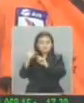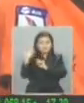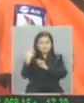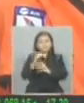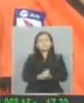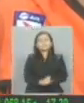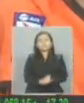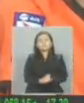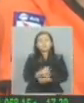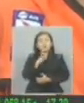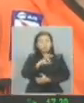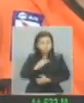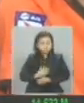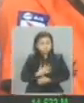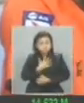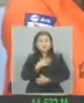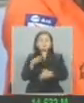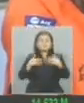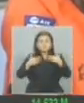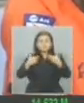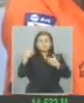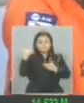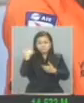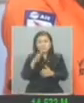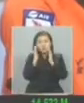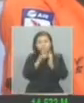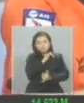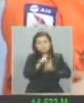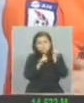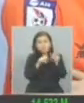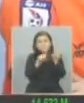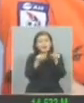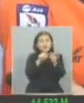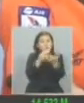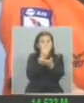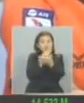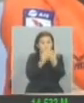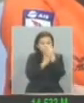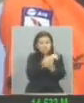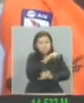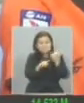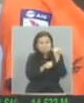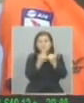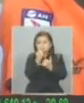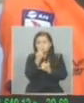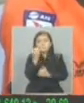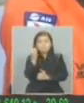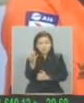ก็รู้สึกภาคภูมิใจแล้วก็สนุกมากเลยค่ะที่คนมาเชียร์ราชบุรีเยอะขนาดนี้ค่ะ